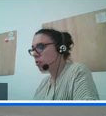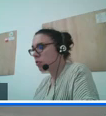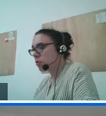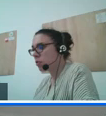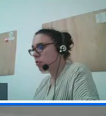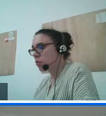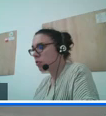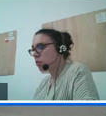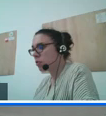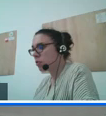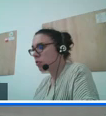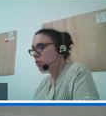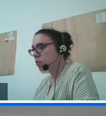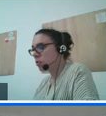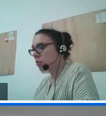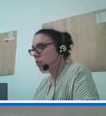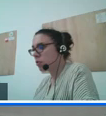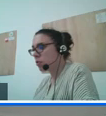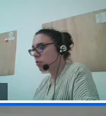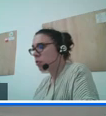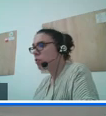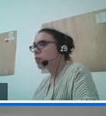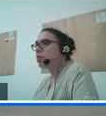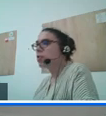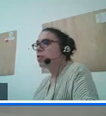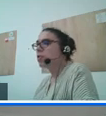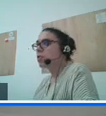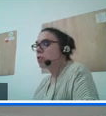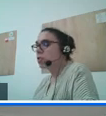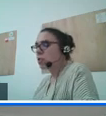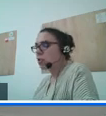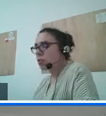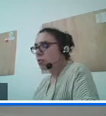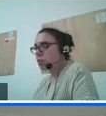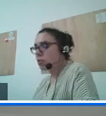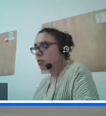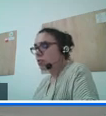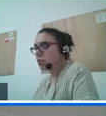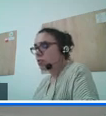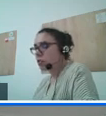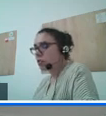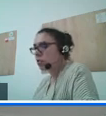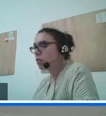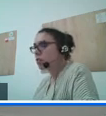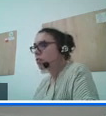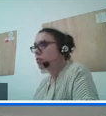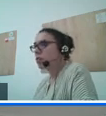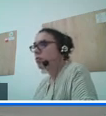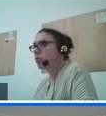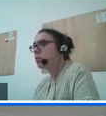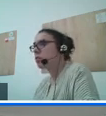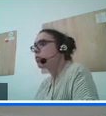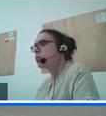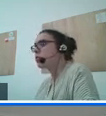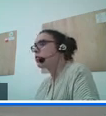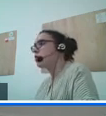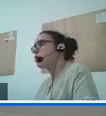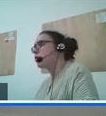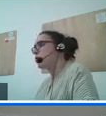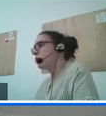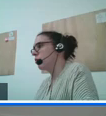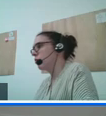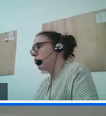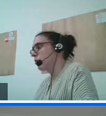anche Laura, gli open data vengono considerati